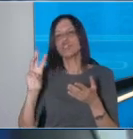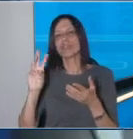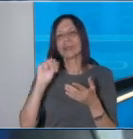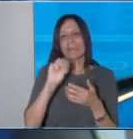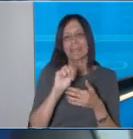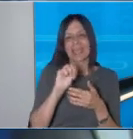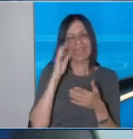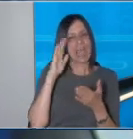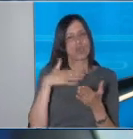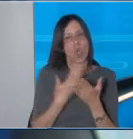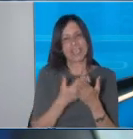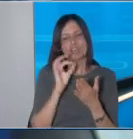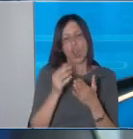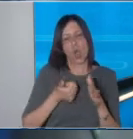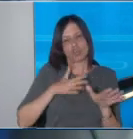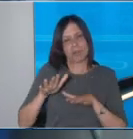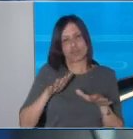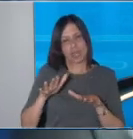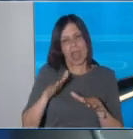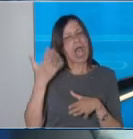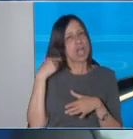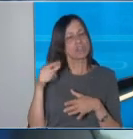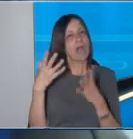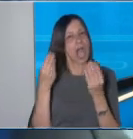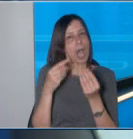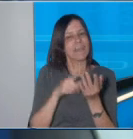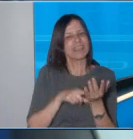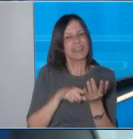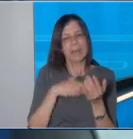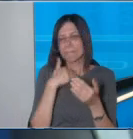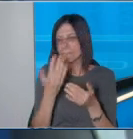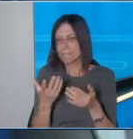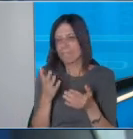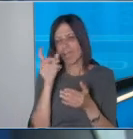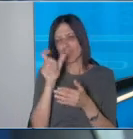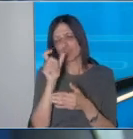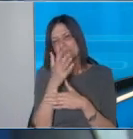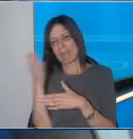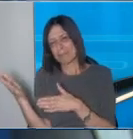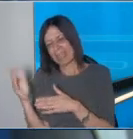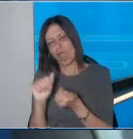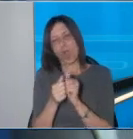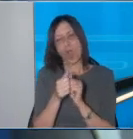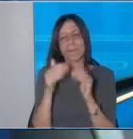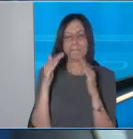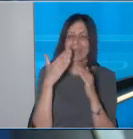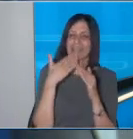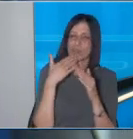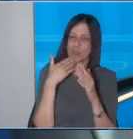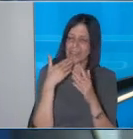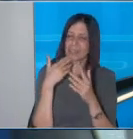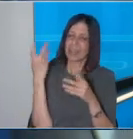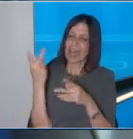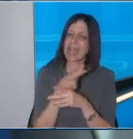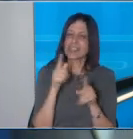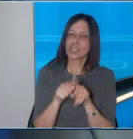של ראש הממשלה. היה שם הרבה דם רע, בעיקר בין אנשי ימינה או אנשי הבית היהודי, הקלאסי, כמו